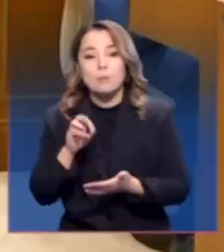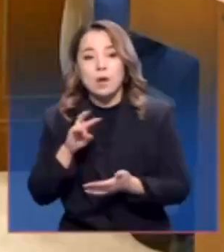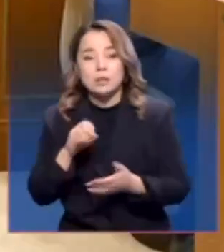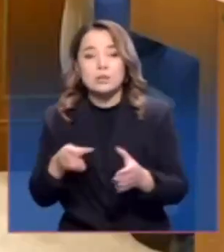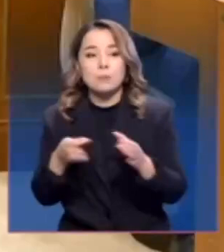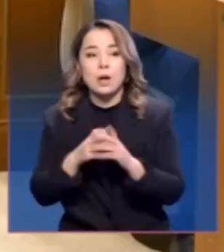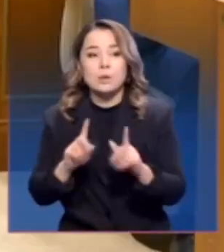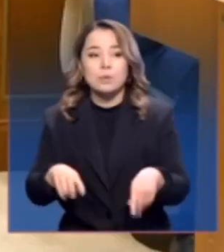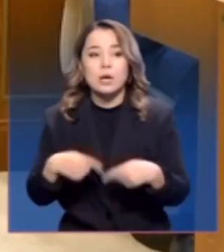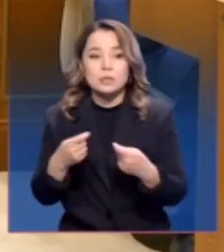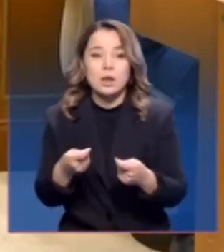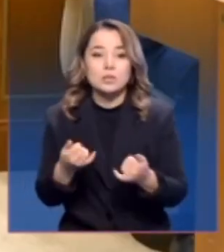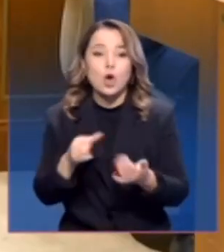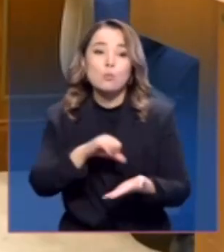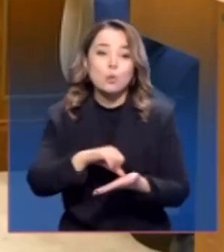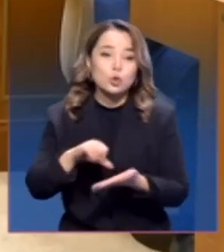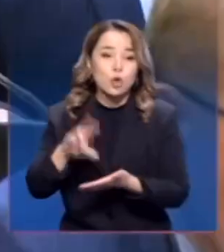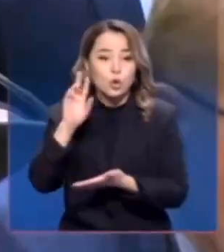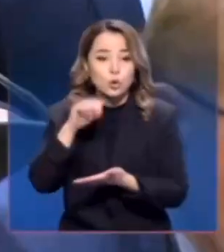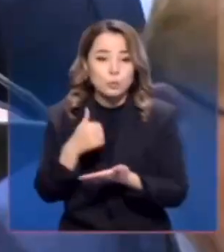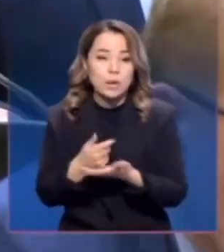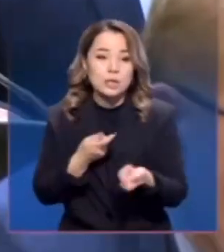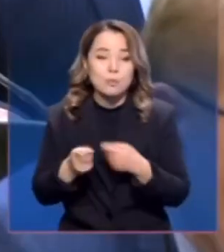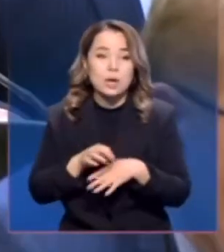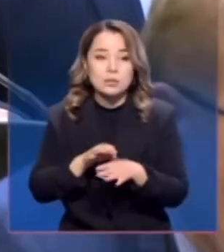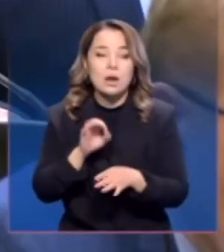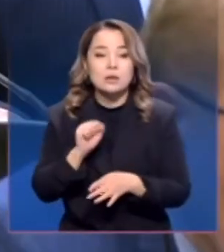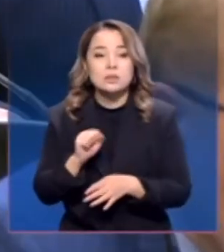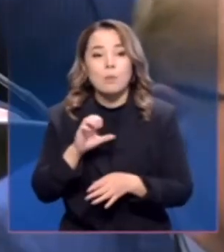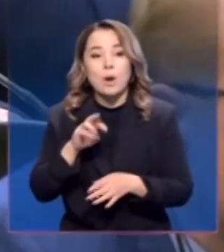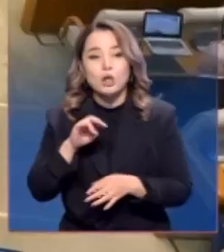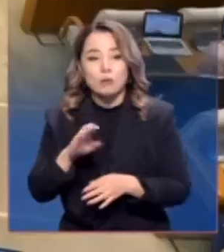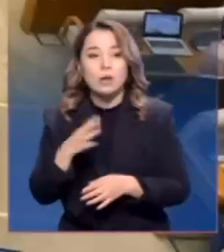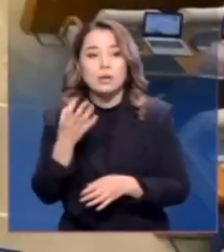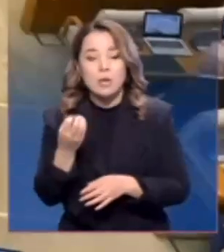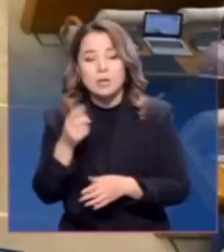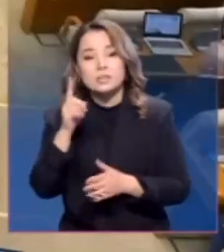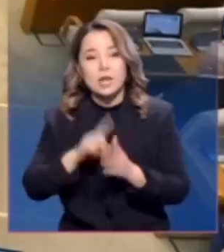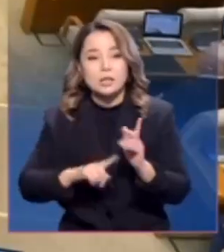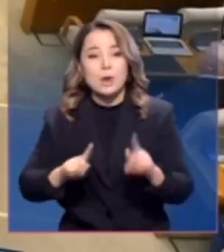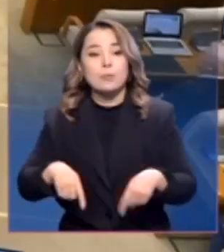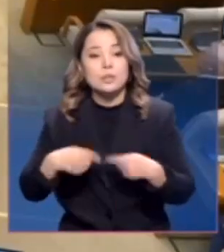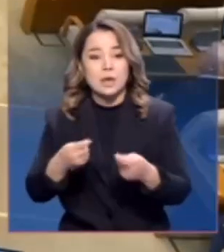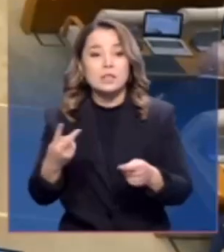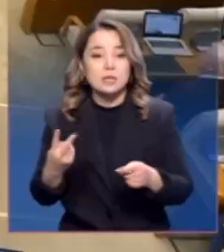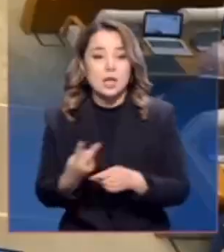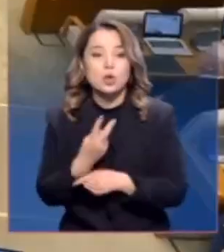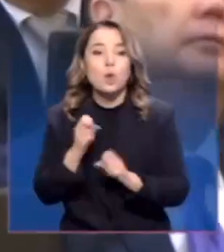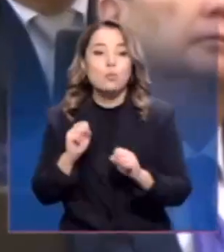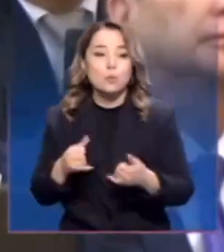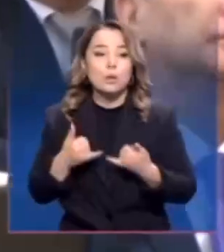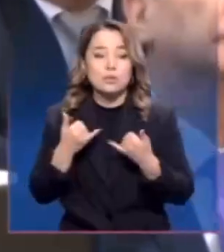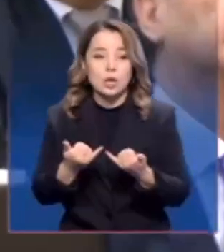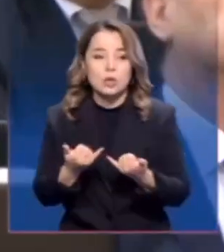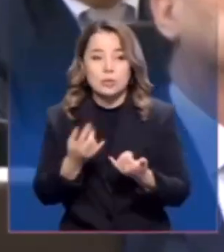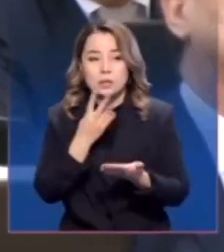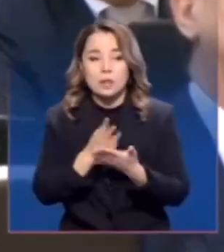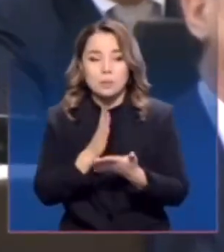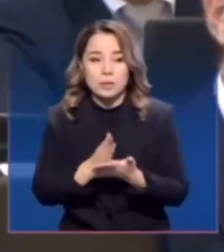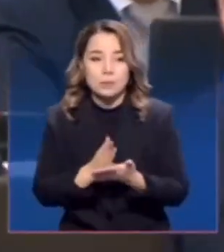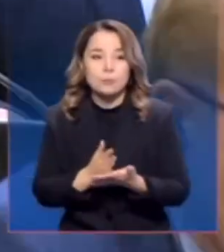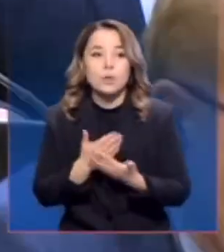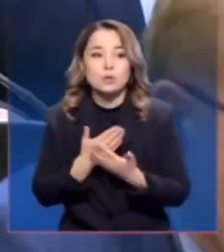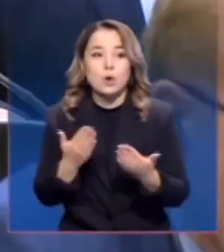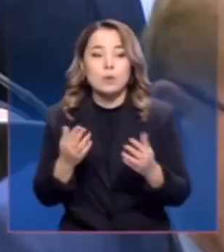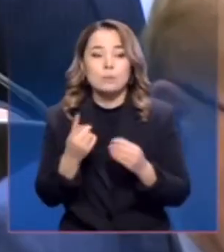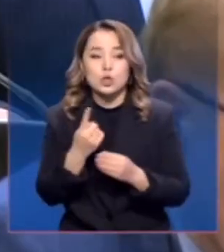берді. Фракция мүшелері бұған дейін үкіметті басқарған Алихан Смайловқа тағы сенім білдіріп, екінші мүмкіндік беруді ұсынды. Соңғы